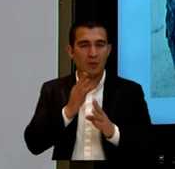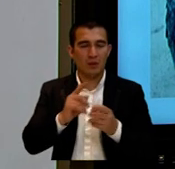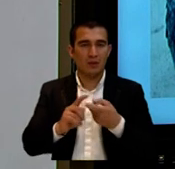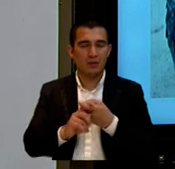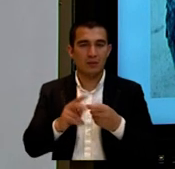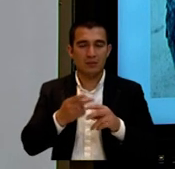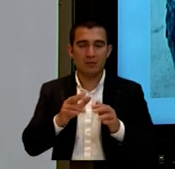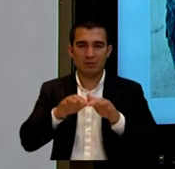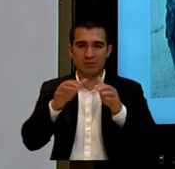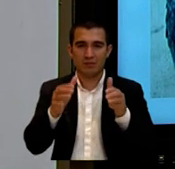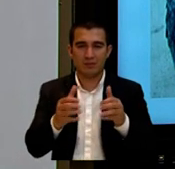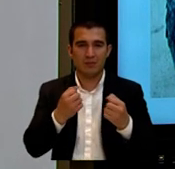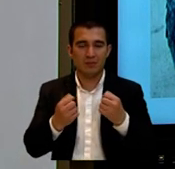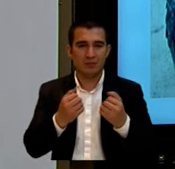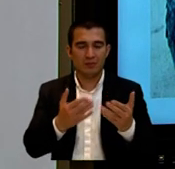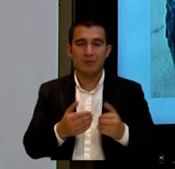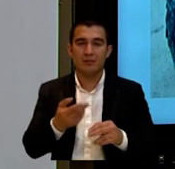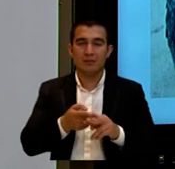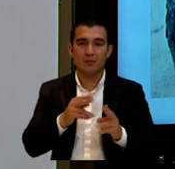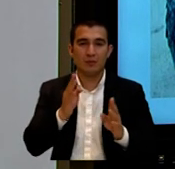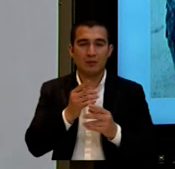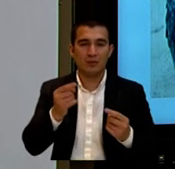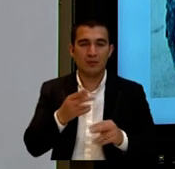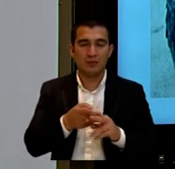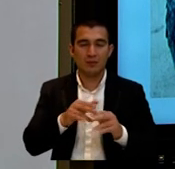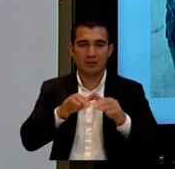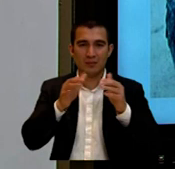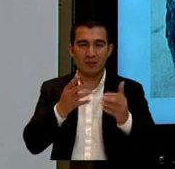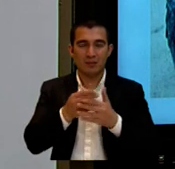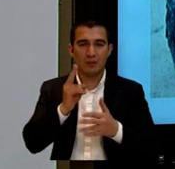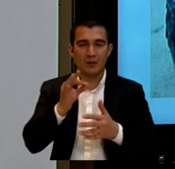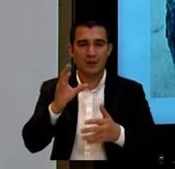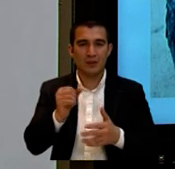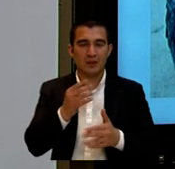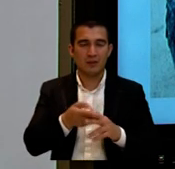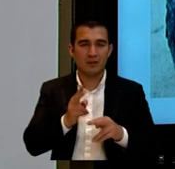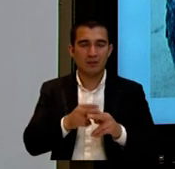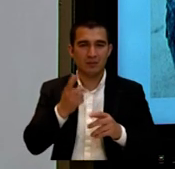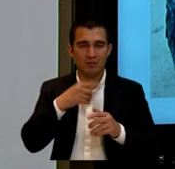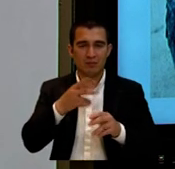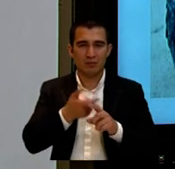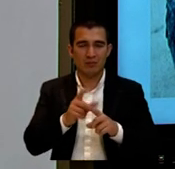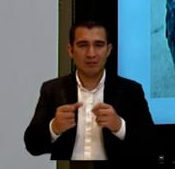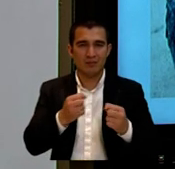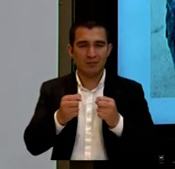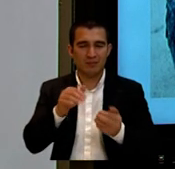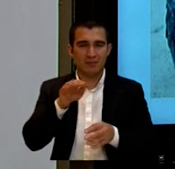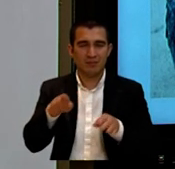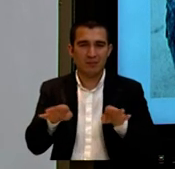мұсләніші. Иккінші, тәнасінің коса, қалқан білән қопләнгәлігі.